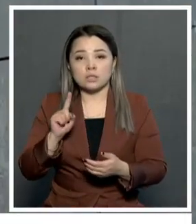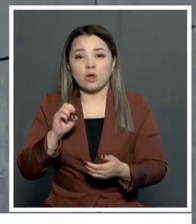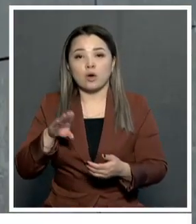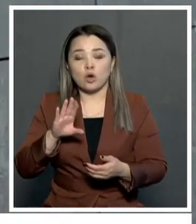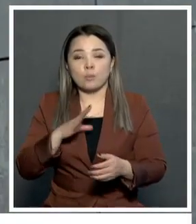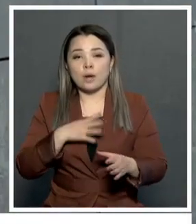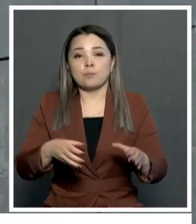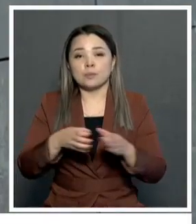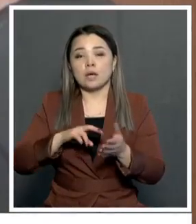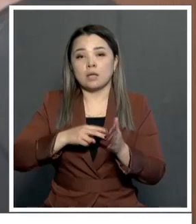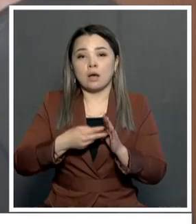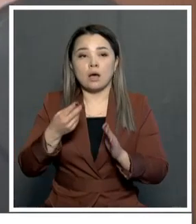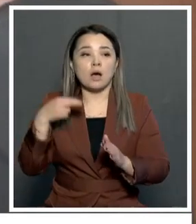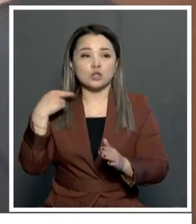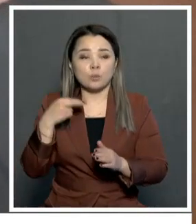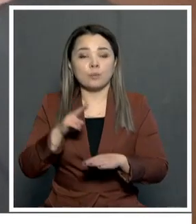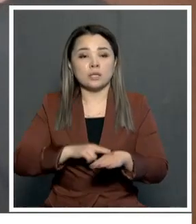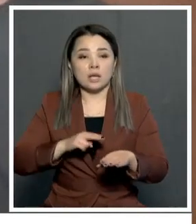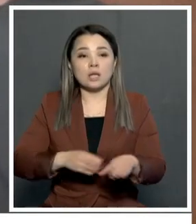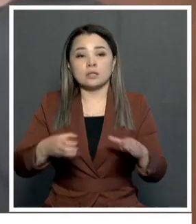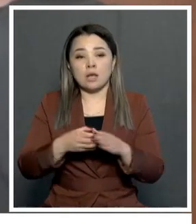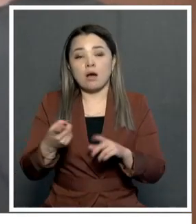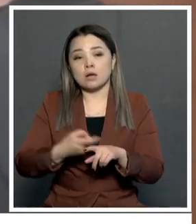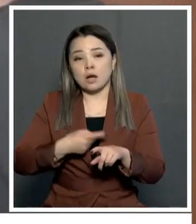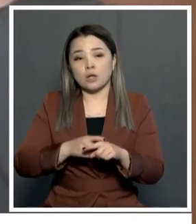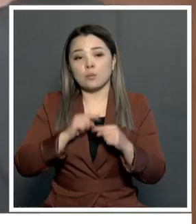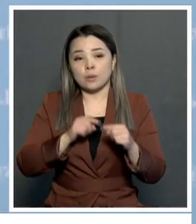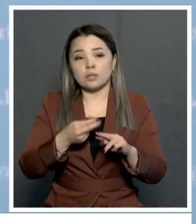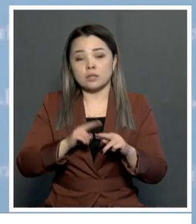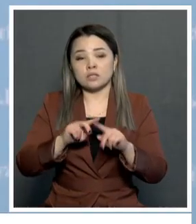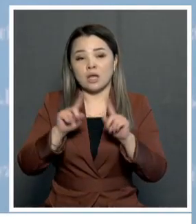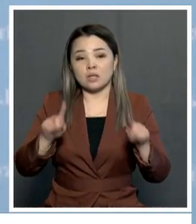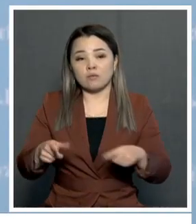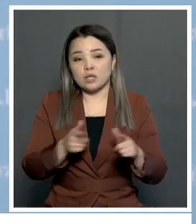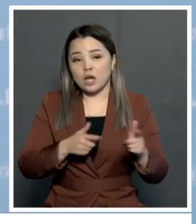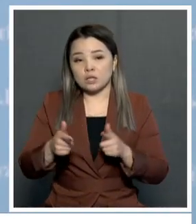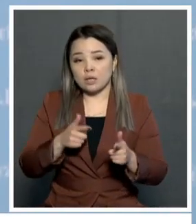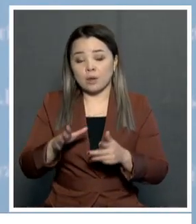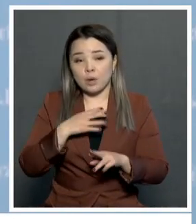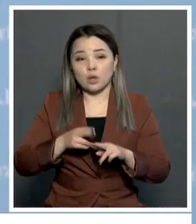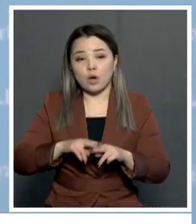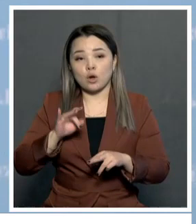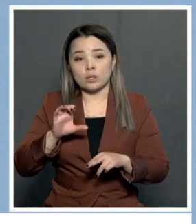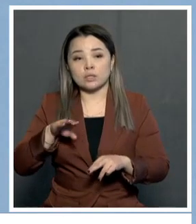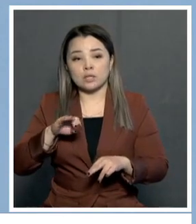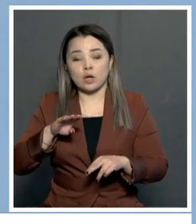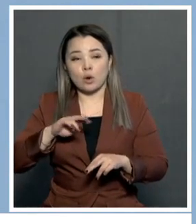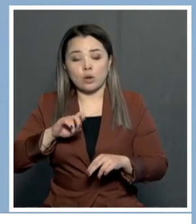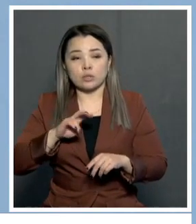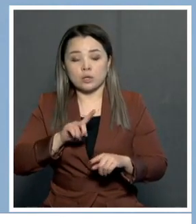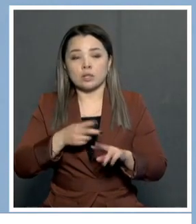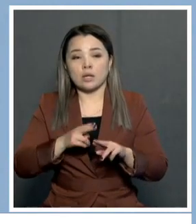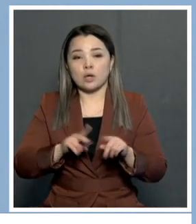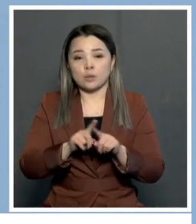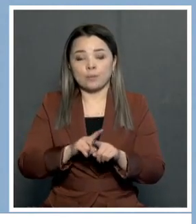Қазеуроплант серіктестігі Ақтөбе аумақтық инспекциясымен картопқа фитосанитарлық сертификат рәсімдеген. Кейін Россельхознадзор бұл өнім Ресейде